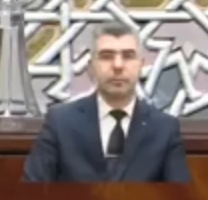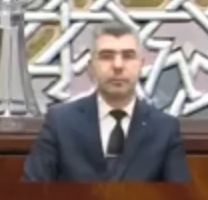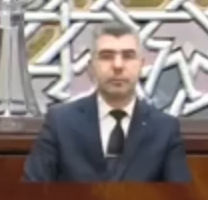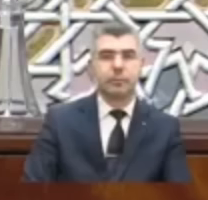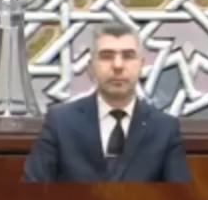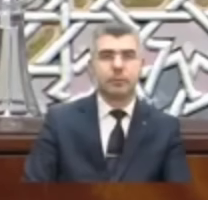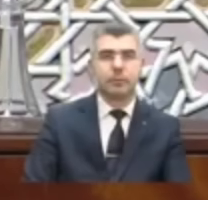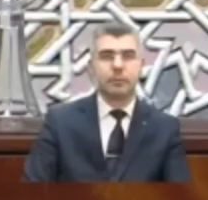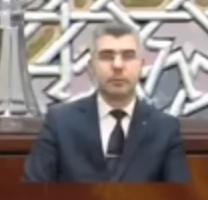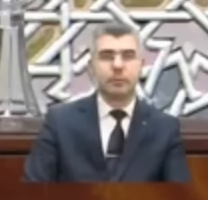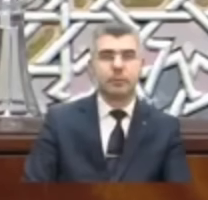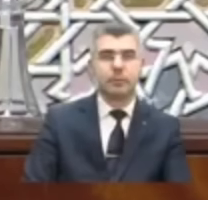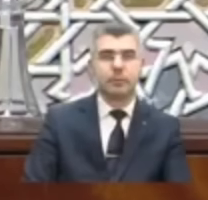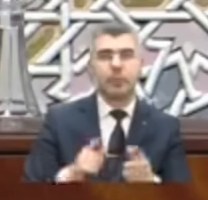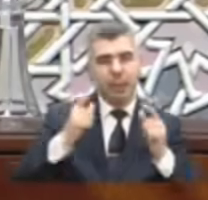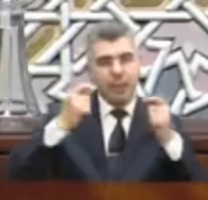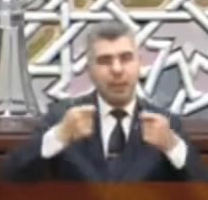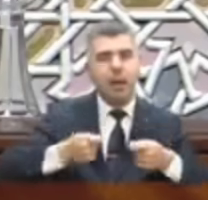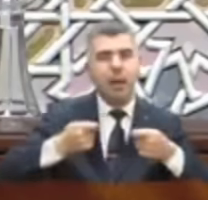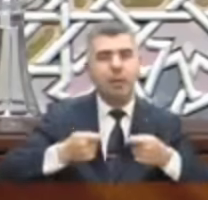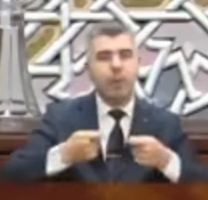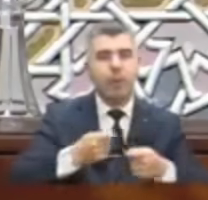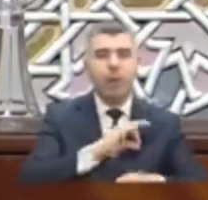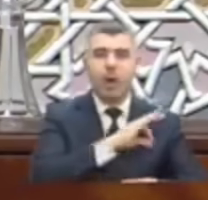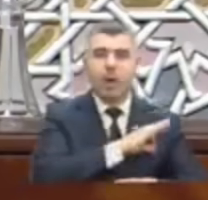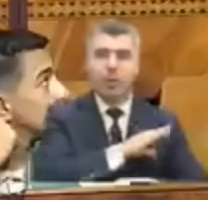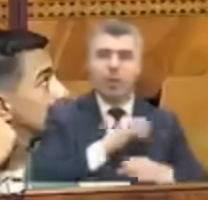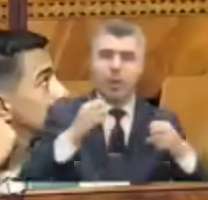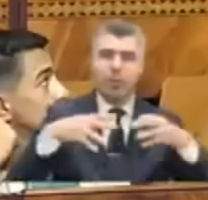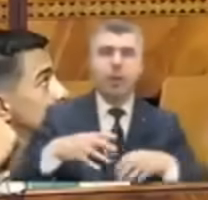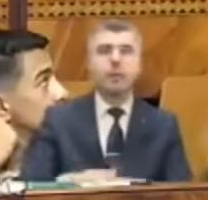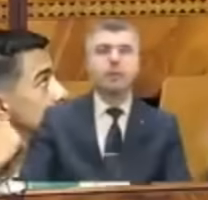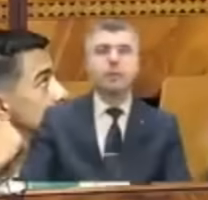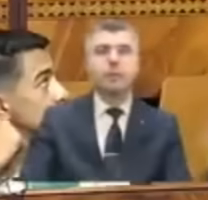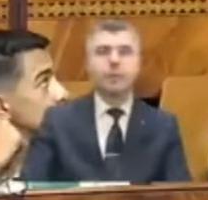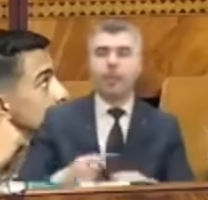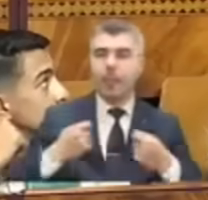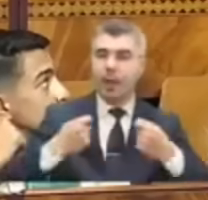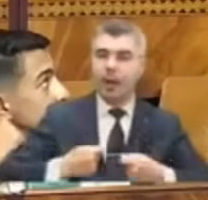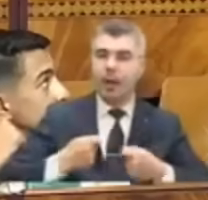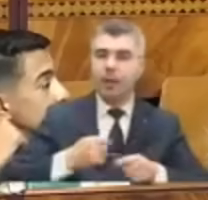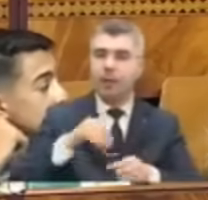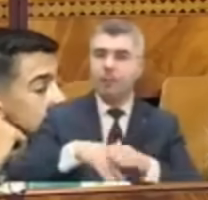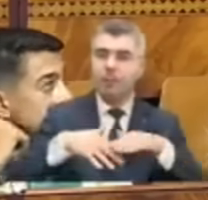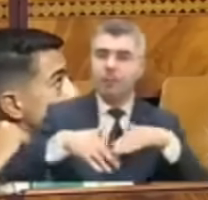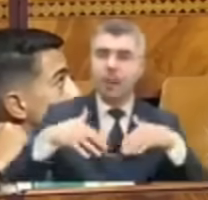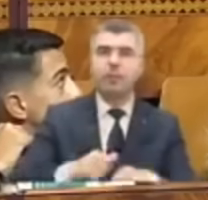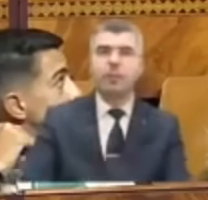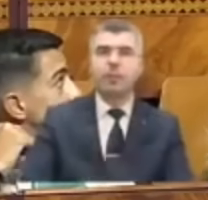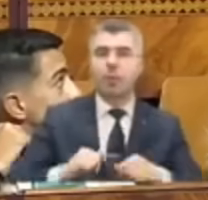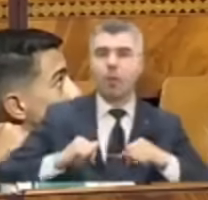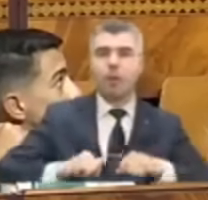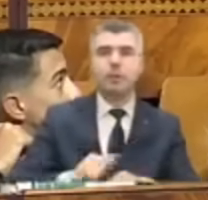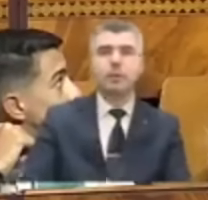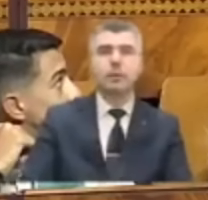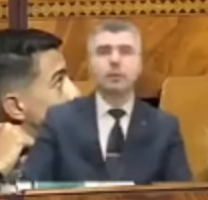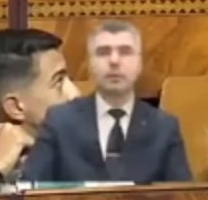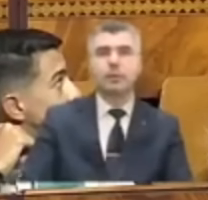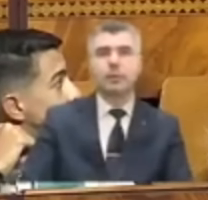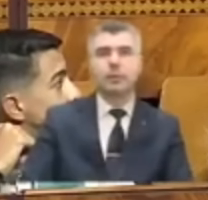وشكرا السلام عليكم ورحمه الله تعالى وبركاته سيد رئيس مجلس النواب سيد وزير